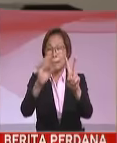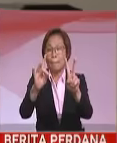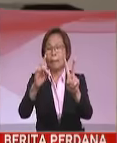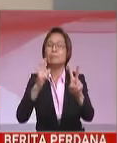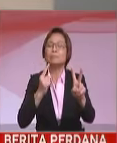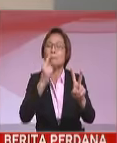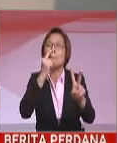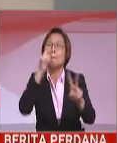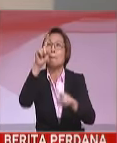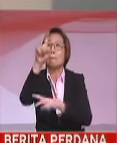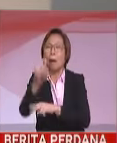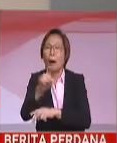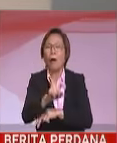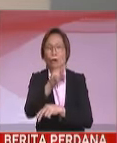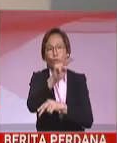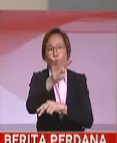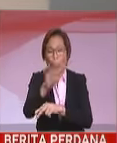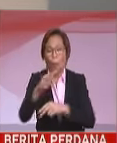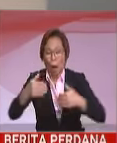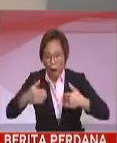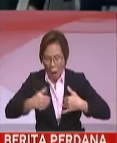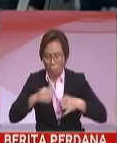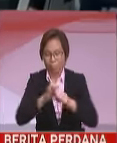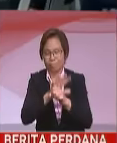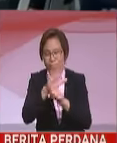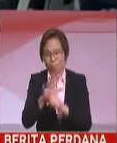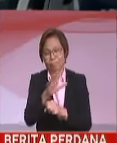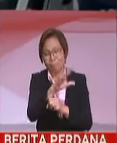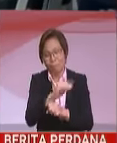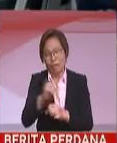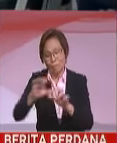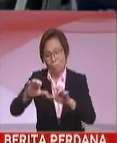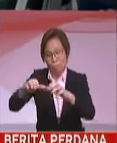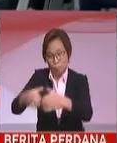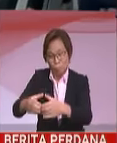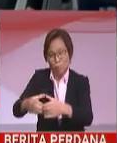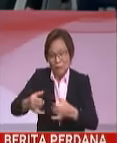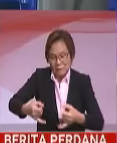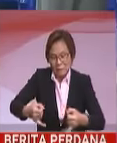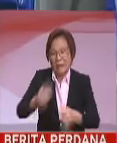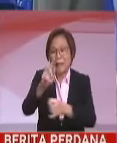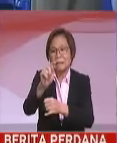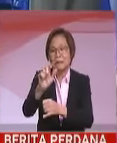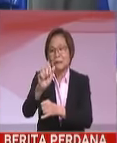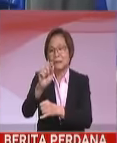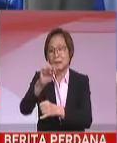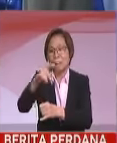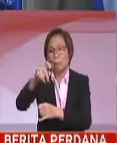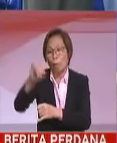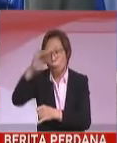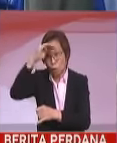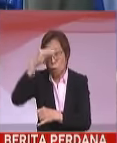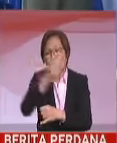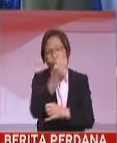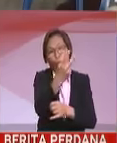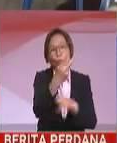dan 24 daripadanya dikesan positif. Bagi kluster Jalan Tampoi pula, 212 individu disaring di Johor